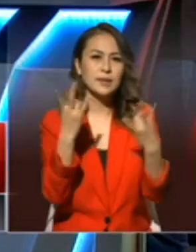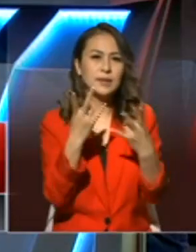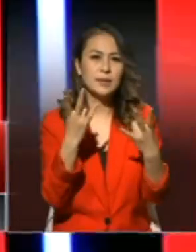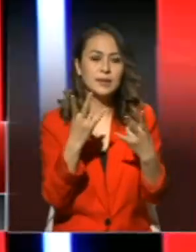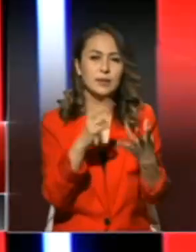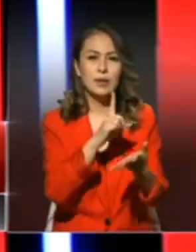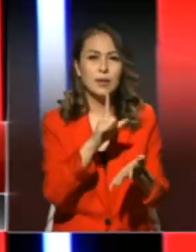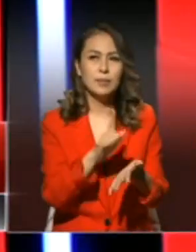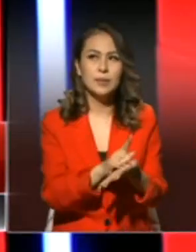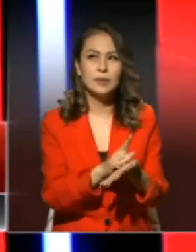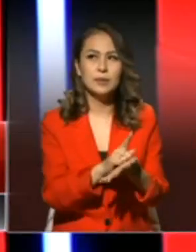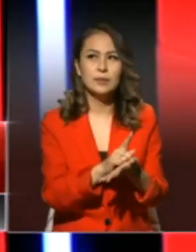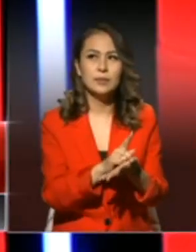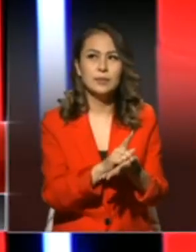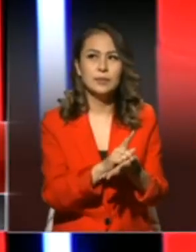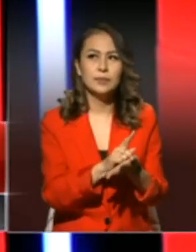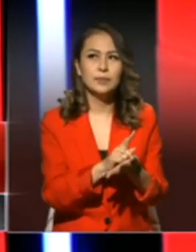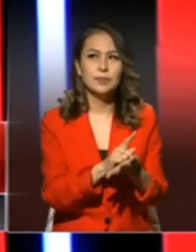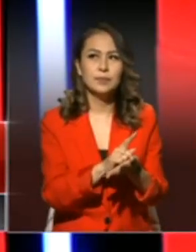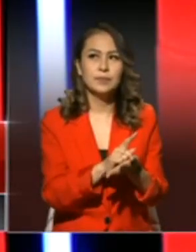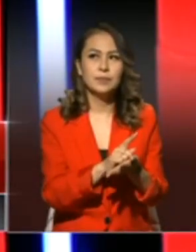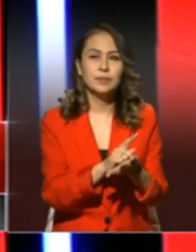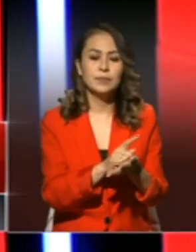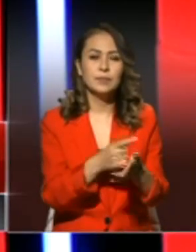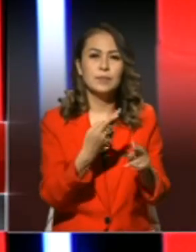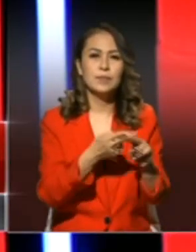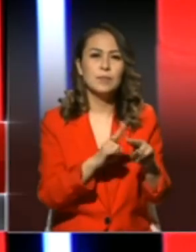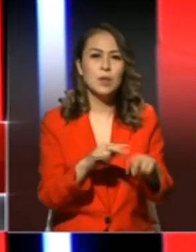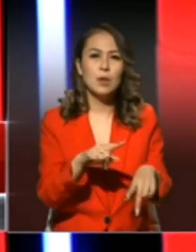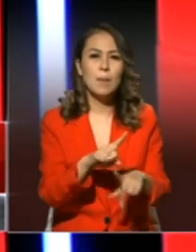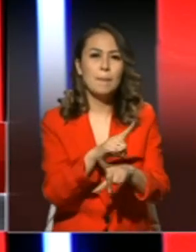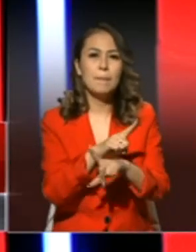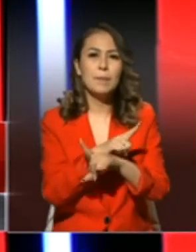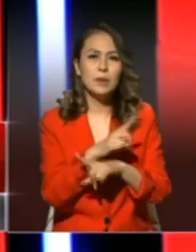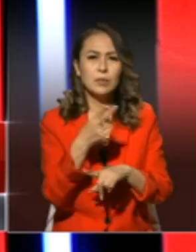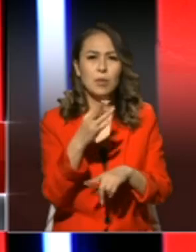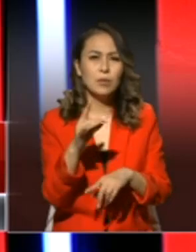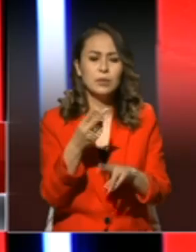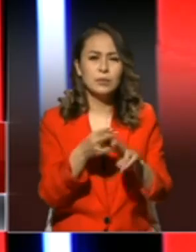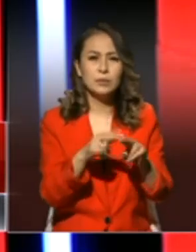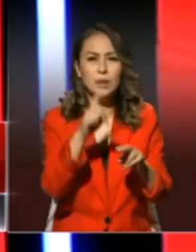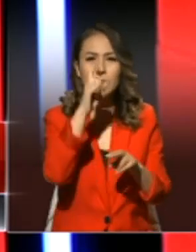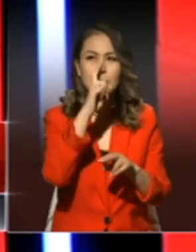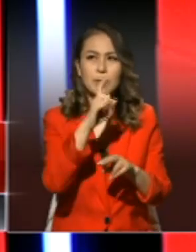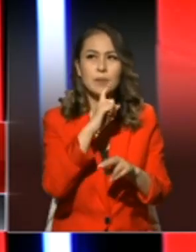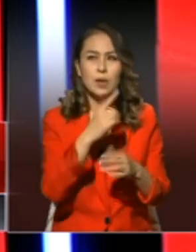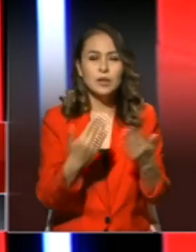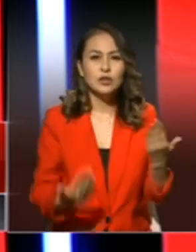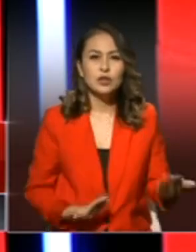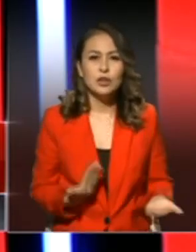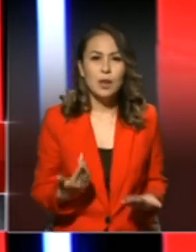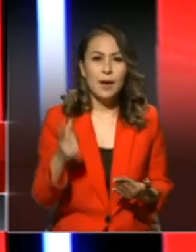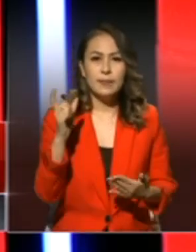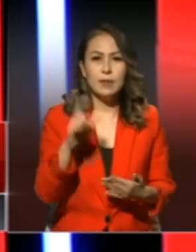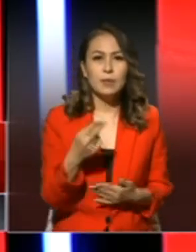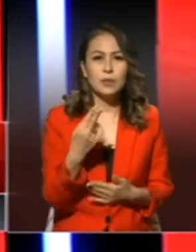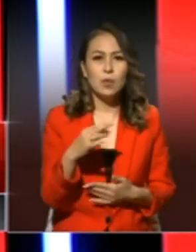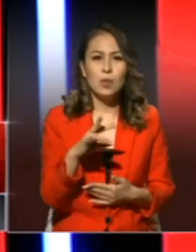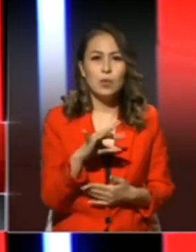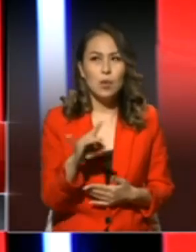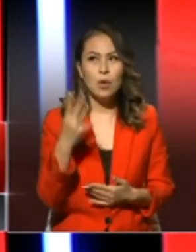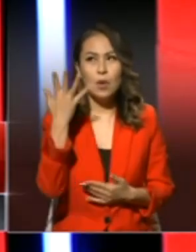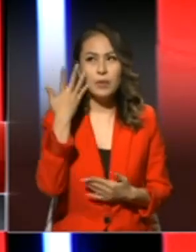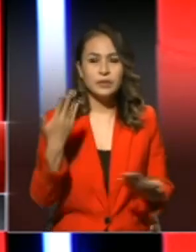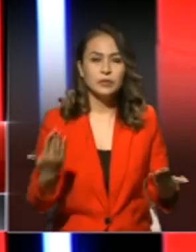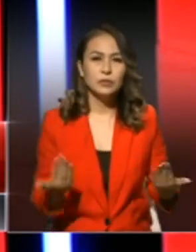екенін көрерменімізге түсінікті болу үшін жақсылап айтып беріңіздерші. Мәйіттік донорлық не, тірі адамның донорлығы деген, мысалы, тірі адам донор деген ол мысалға тірі